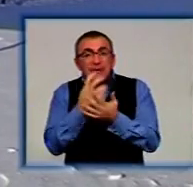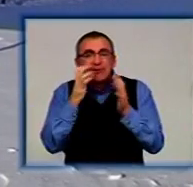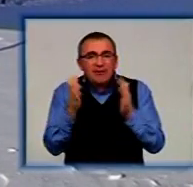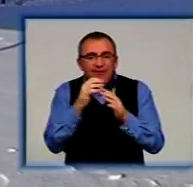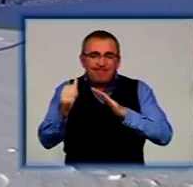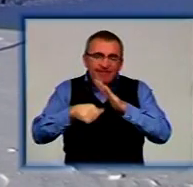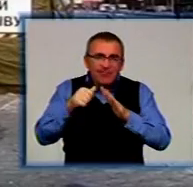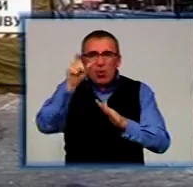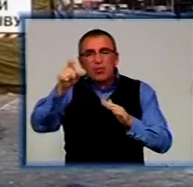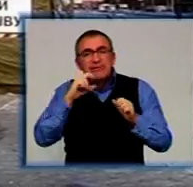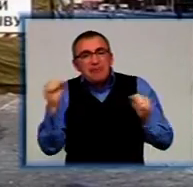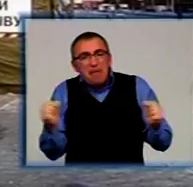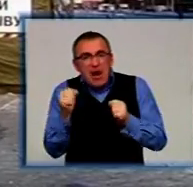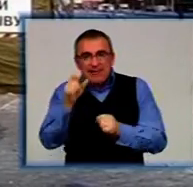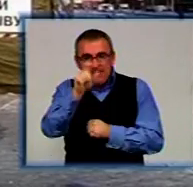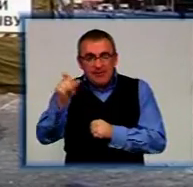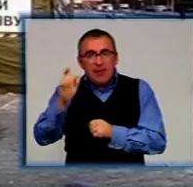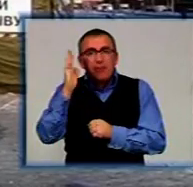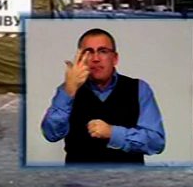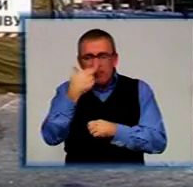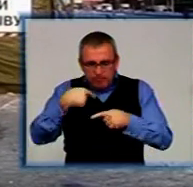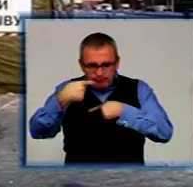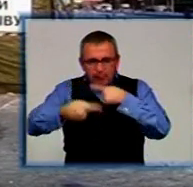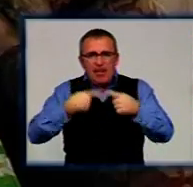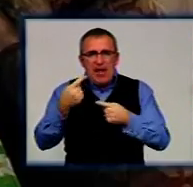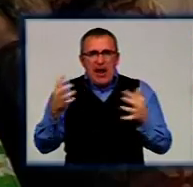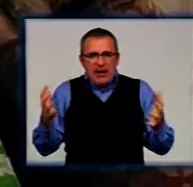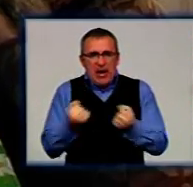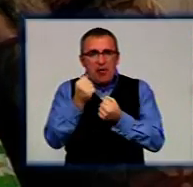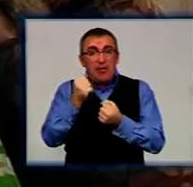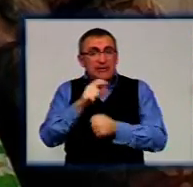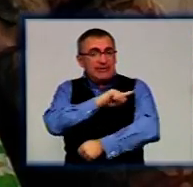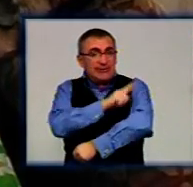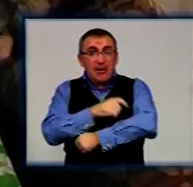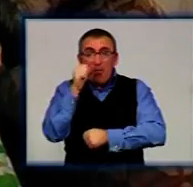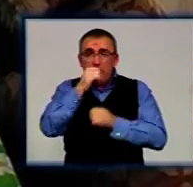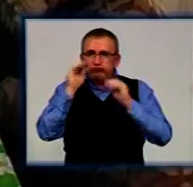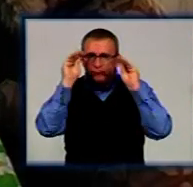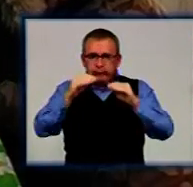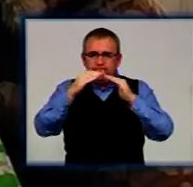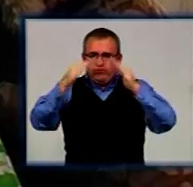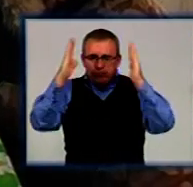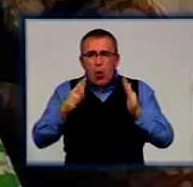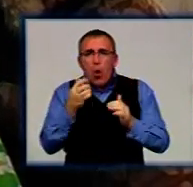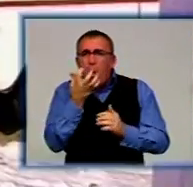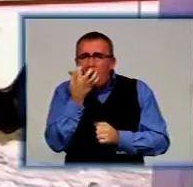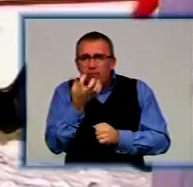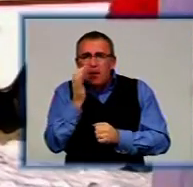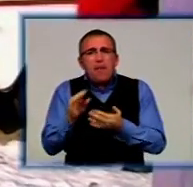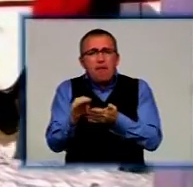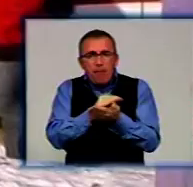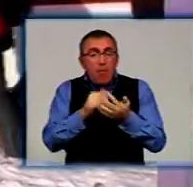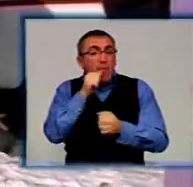безхатченків та просто змерзлих на вулиці містян традиційно будуть рятувальники. Під час сильних морозів вони встановлять намети для обігріву. Також планують